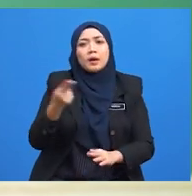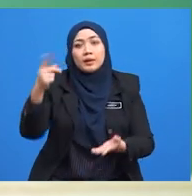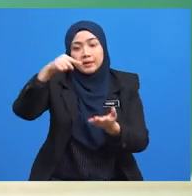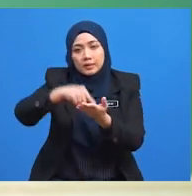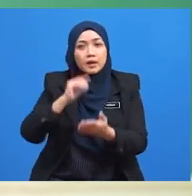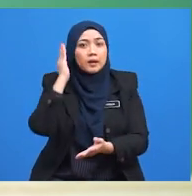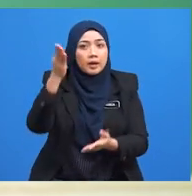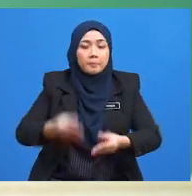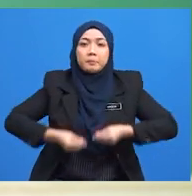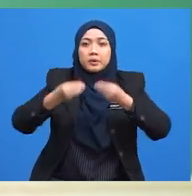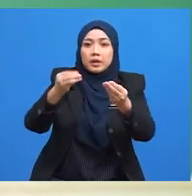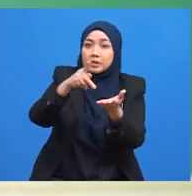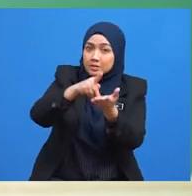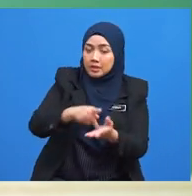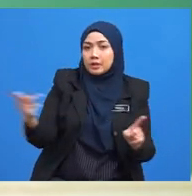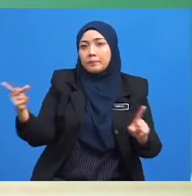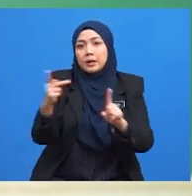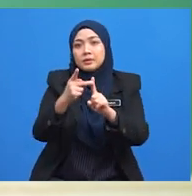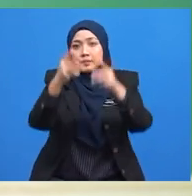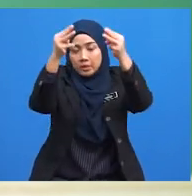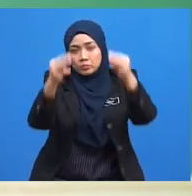akan memberikan kesan kepada manusia.